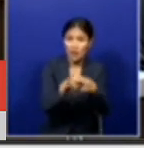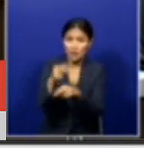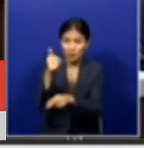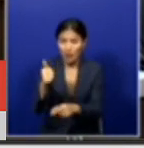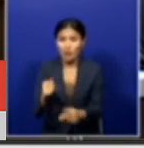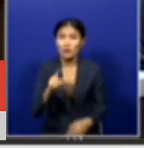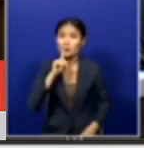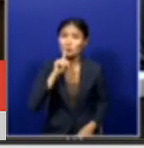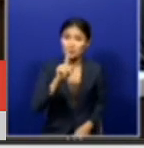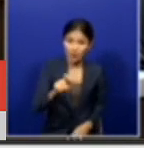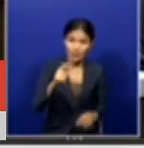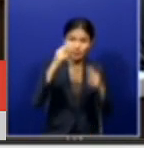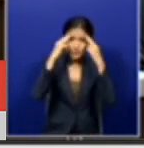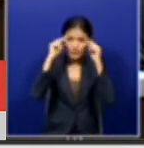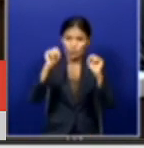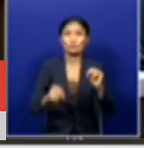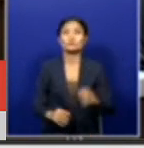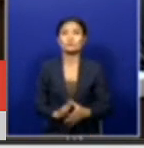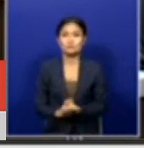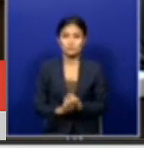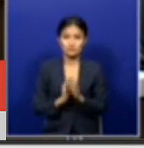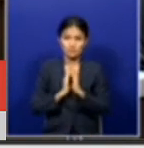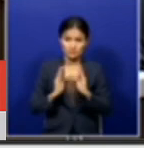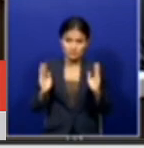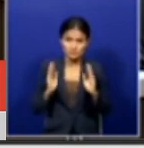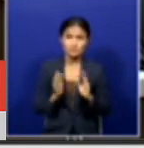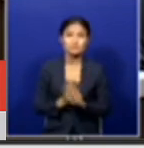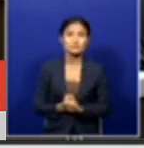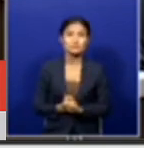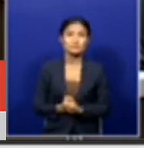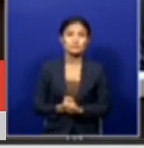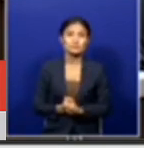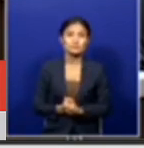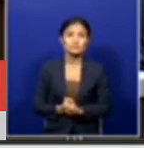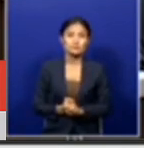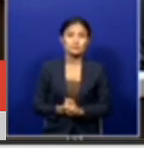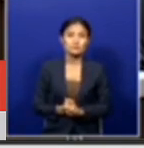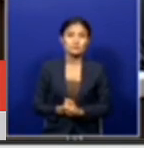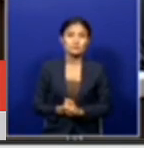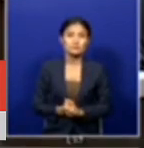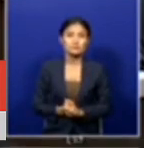ตรีใน2ประการครับขอขอบคุณครับ สวัสดีครับครับขอบคุณนะครับ